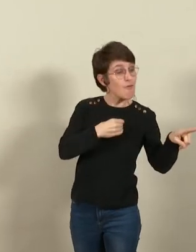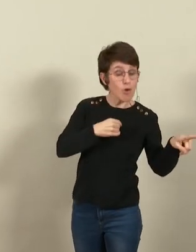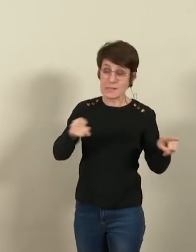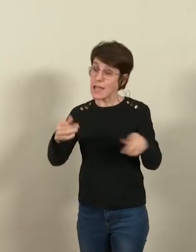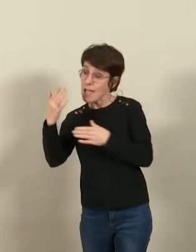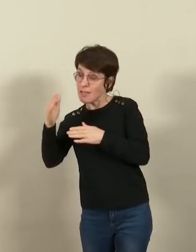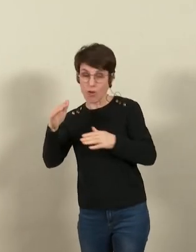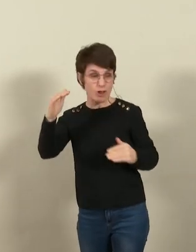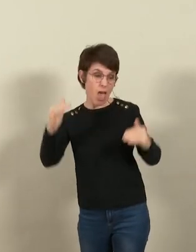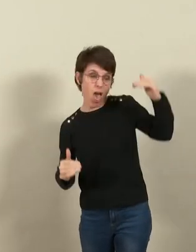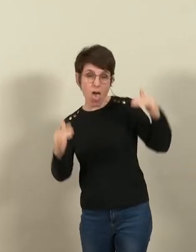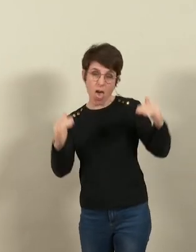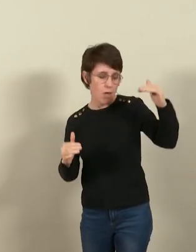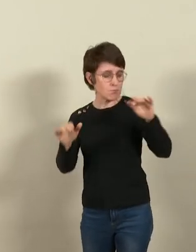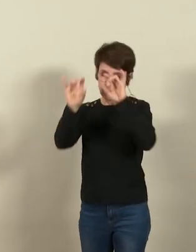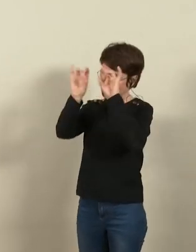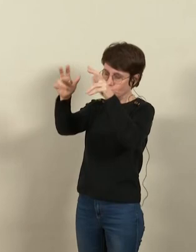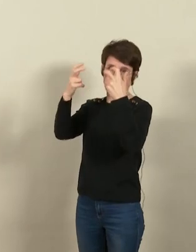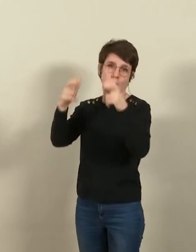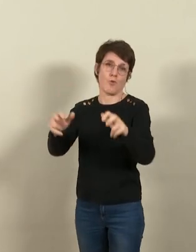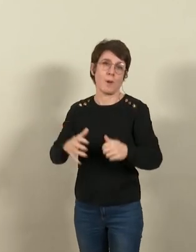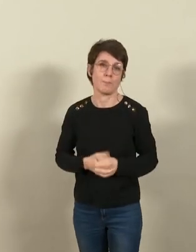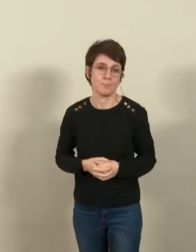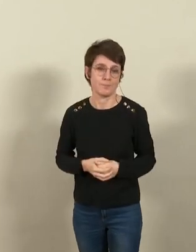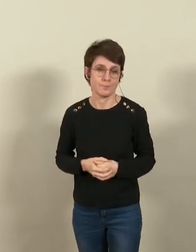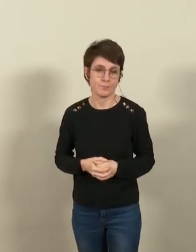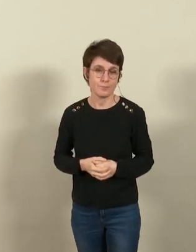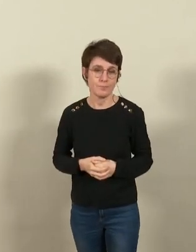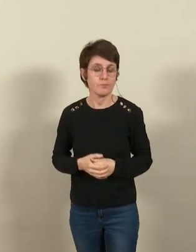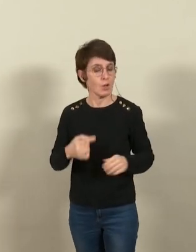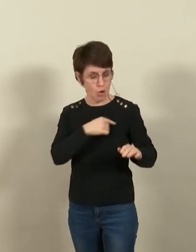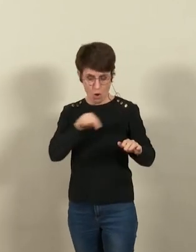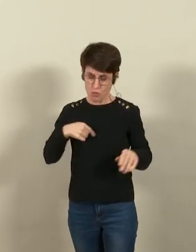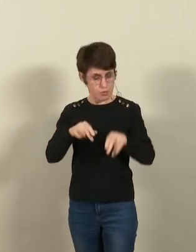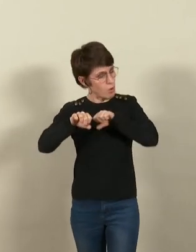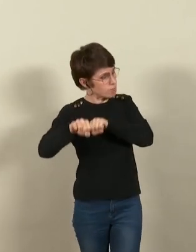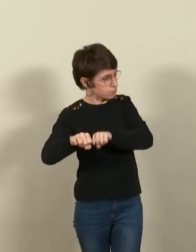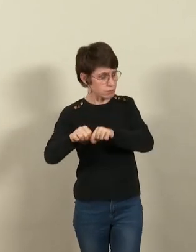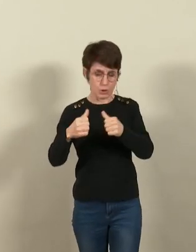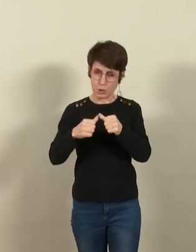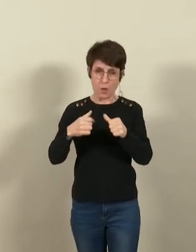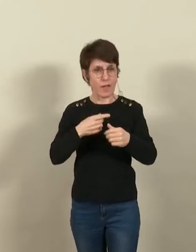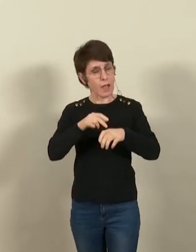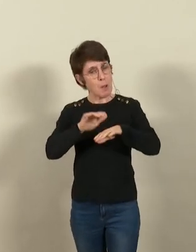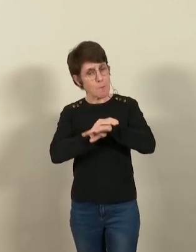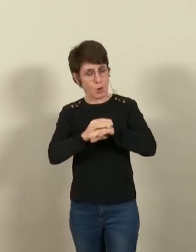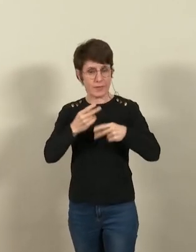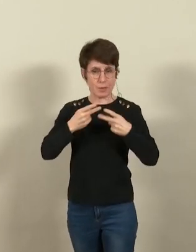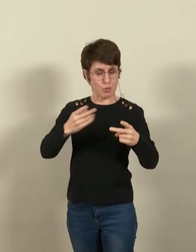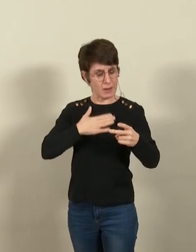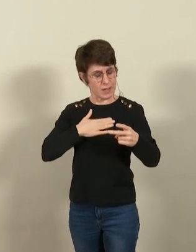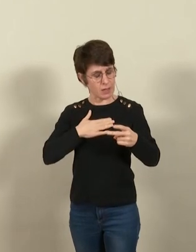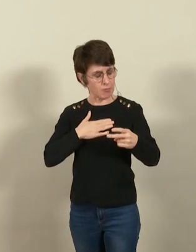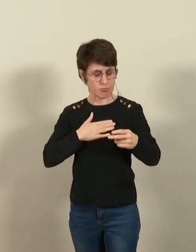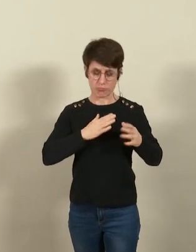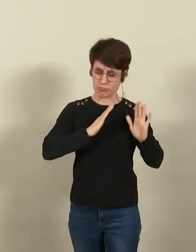des étrangers à travers ses politiques publiques réaffirme qu'il continuera de promouvoir à travers ses politiques publiques et ses prises de